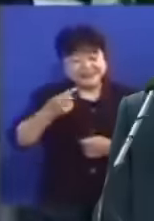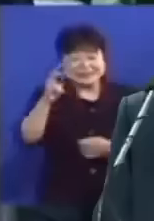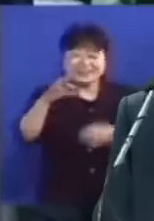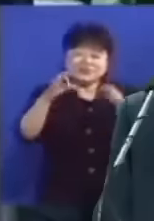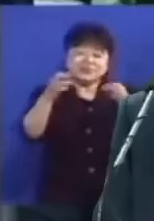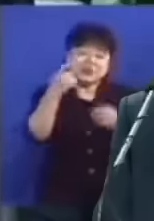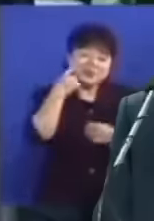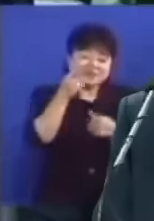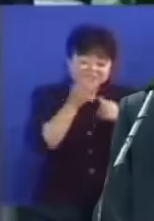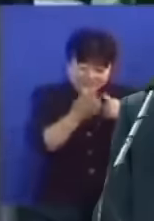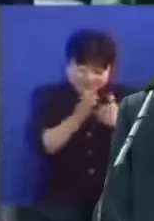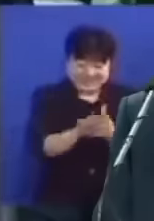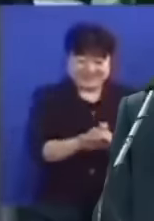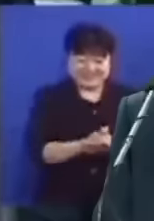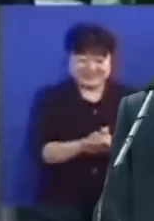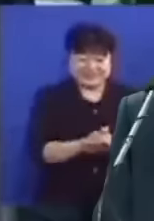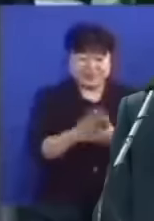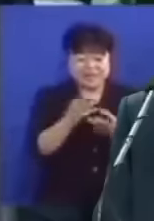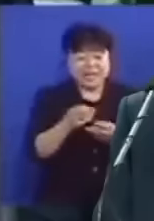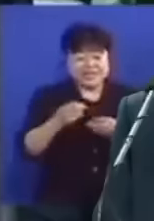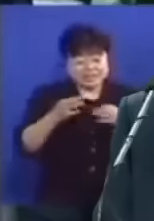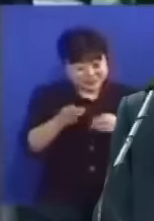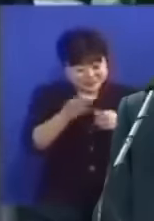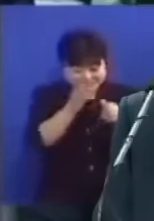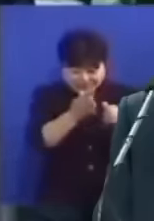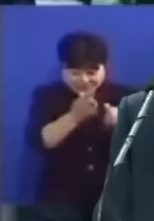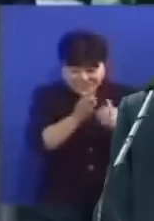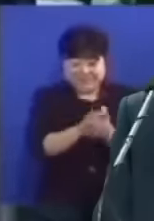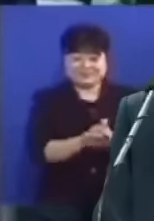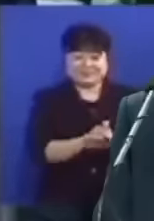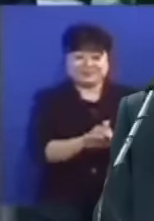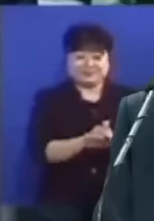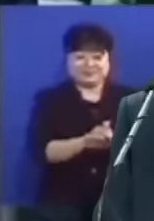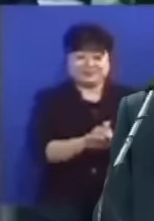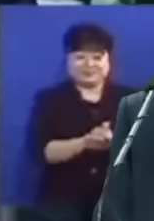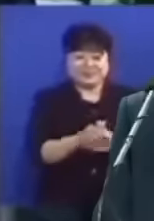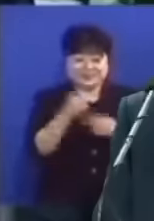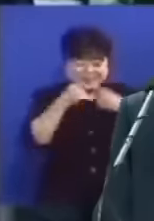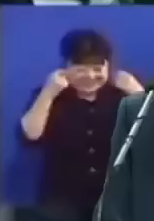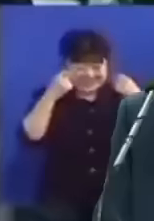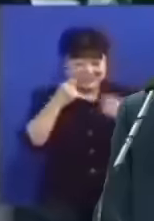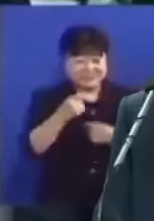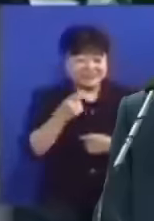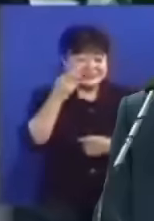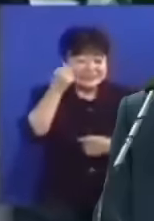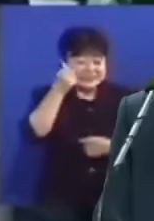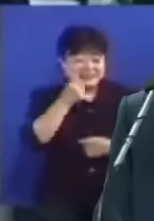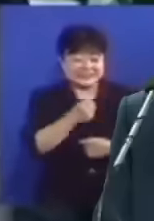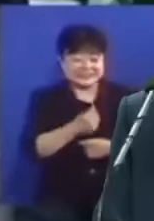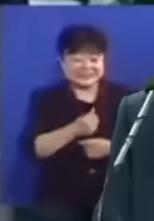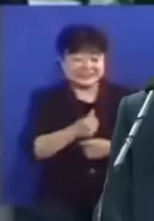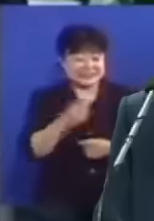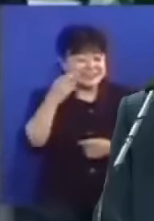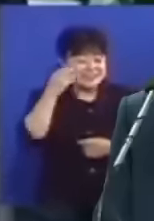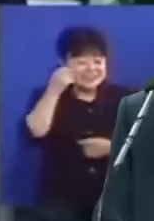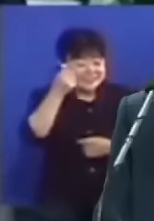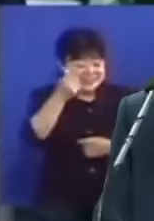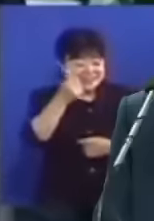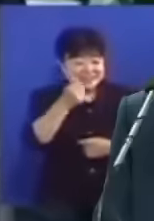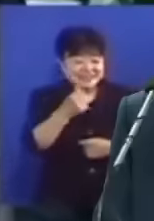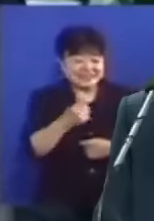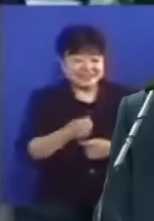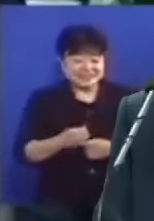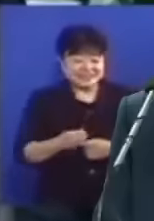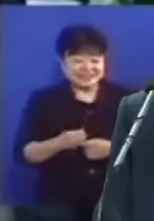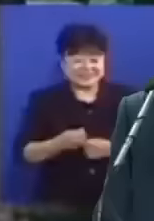들으라고 자기가 스스로 많이 부르세요. 네. 즐거운 엔돌핀이 많이 뇌 속에서 생산되는